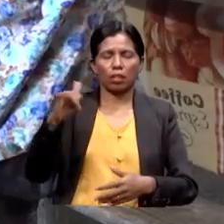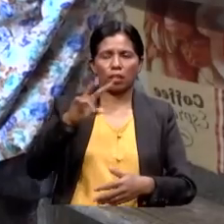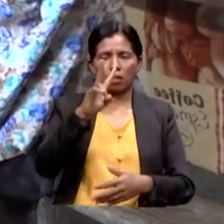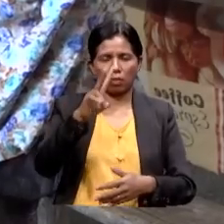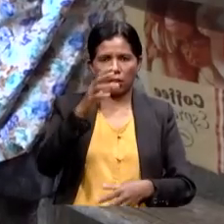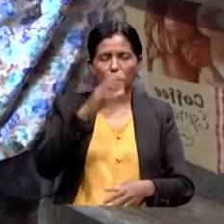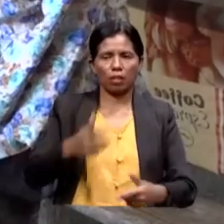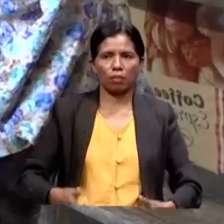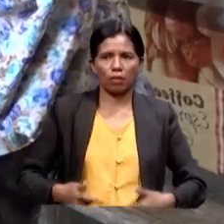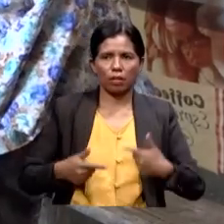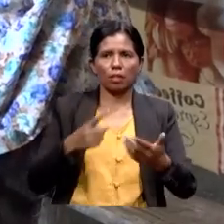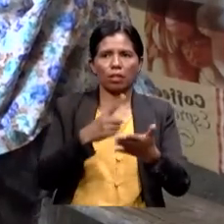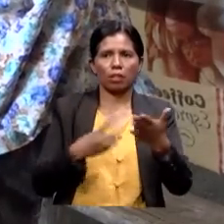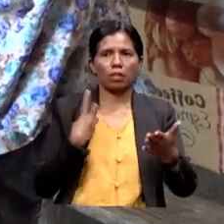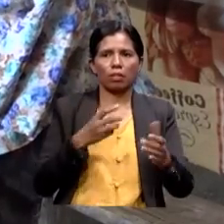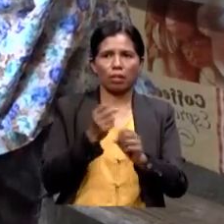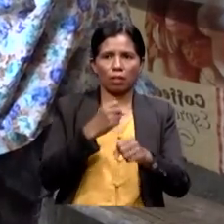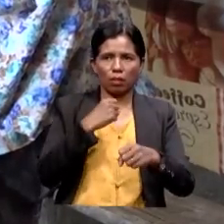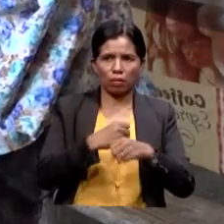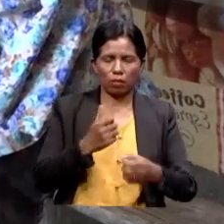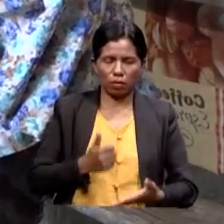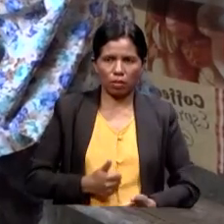No darumano, saída maquei tebele halo, hodi